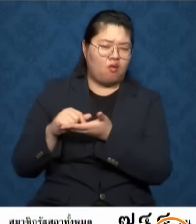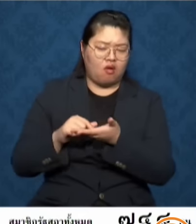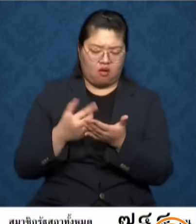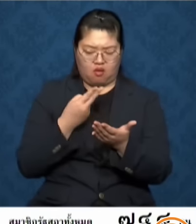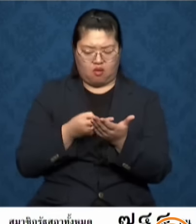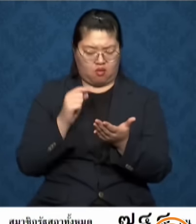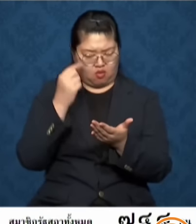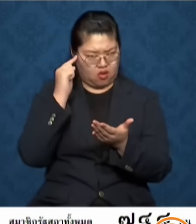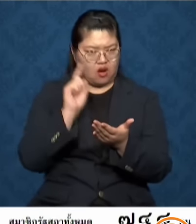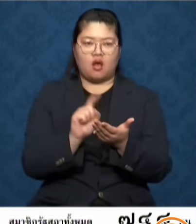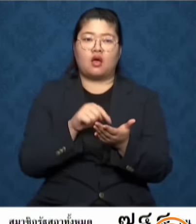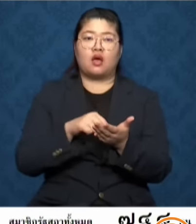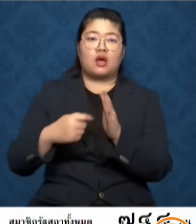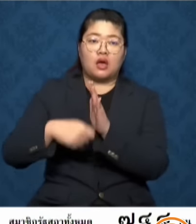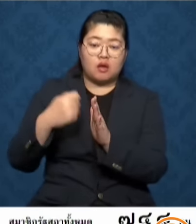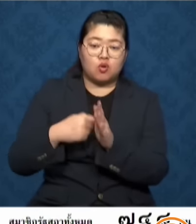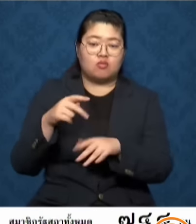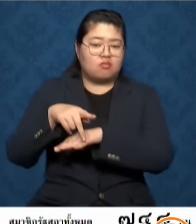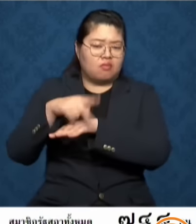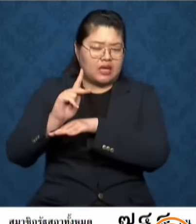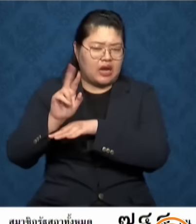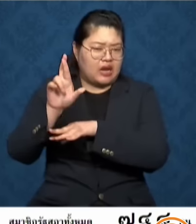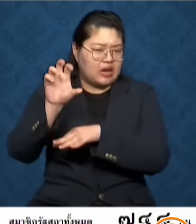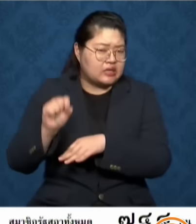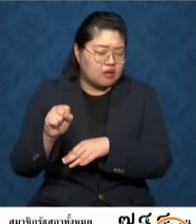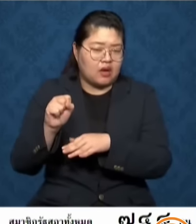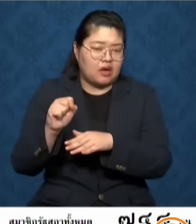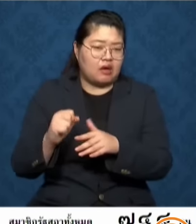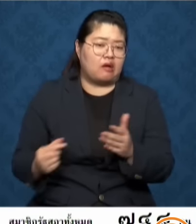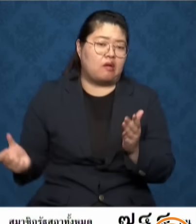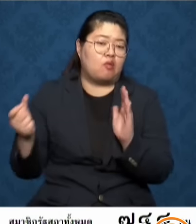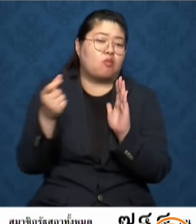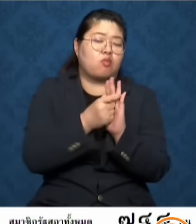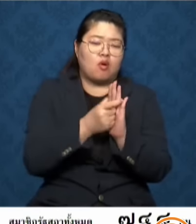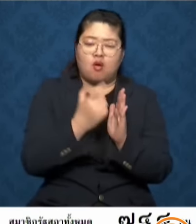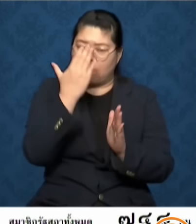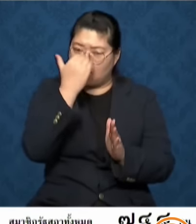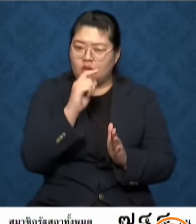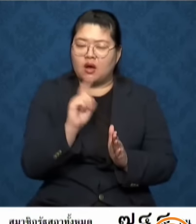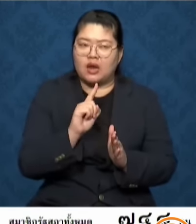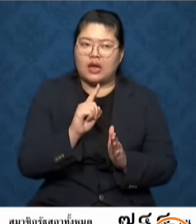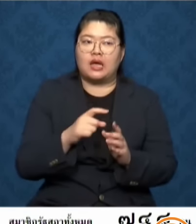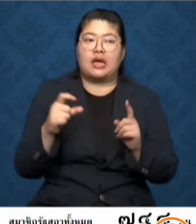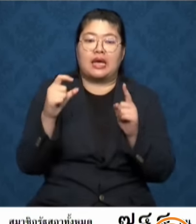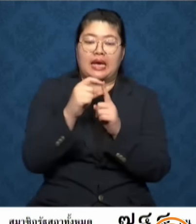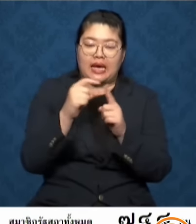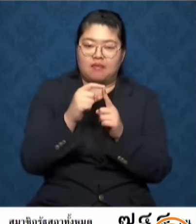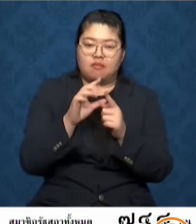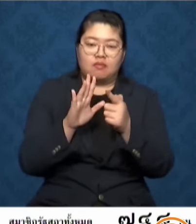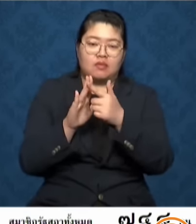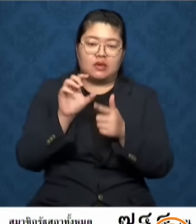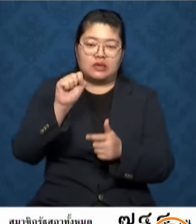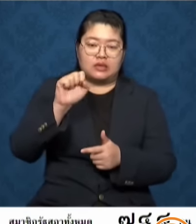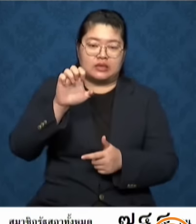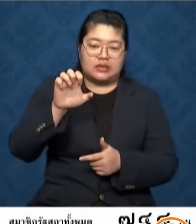าบมาครับว่าเหตุผลที่ท่านประทานรฐศพาไม่บจุรางกลาวเพรท่านตีความคำวาเสียก่อนต่างจาก